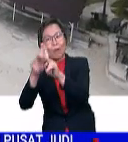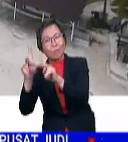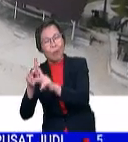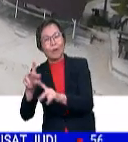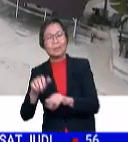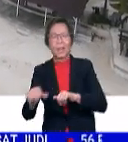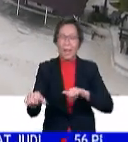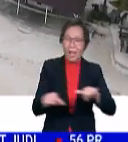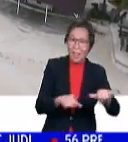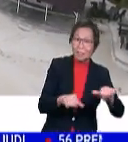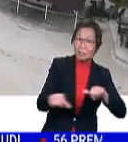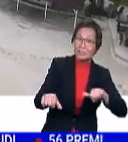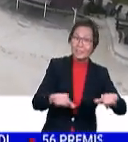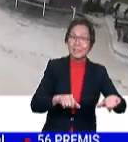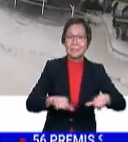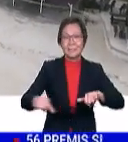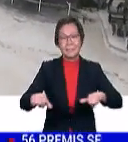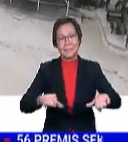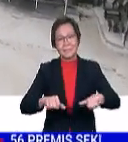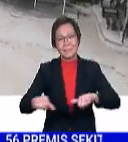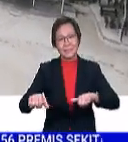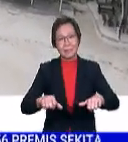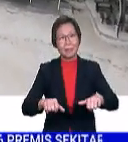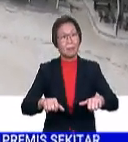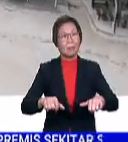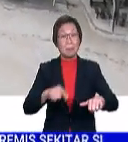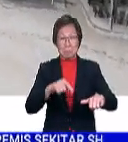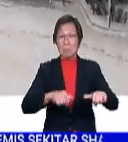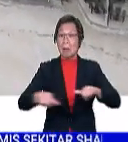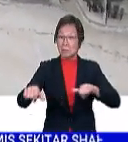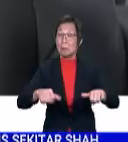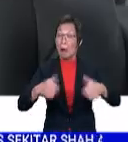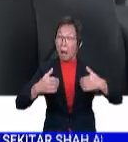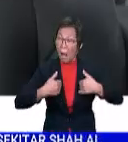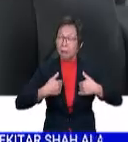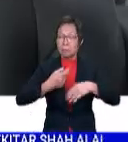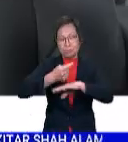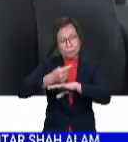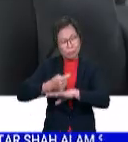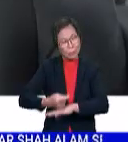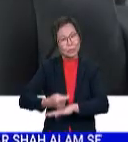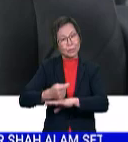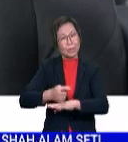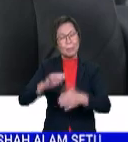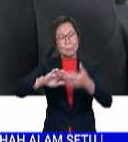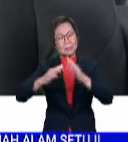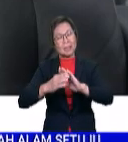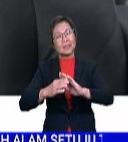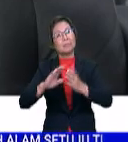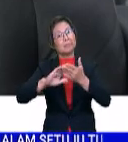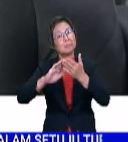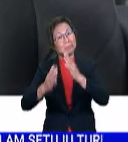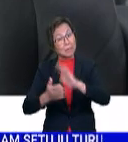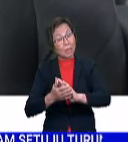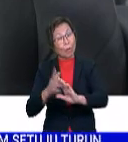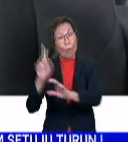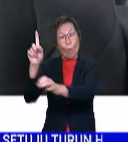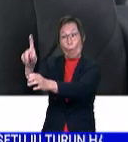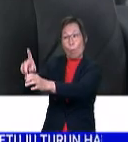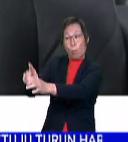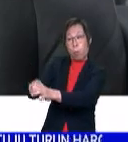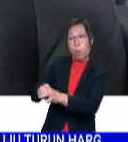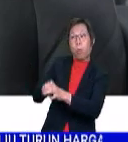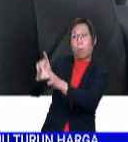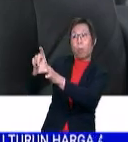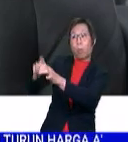perkampungan dan juga aktiviti yang masih melibatkan tradisional yang mana menjadi salah satu tarikan